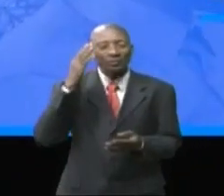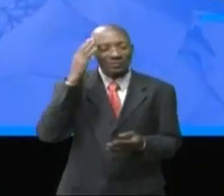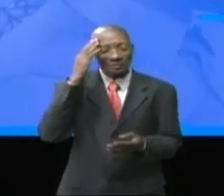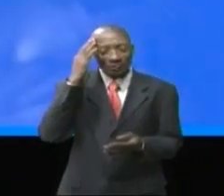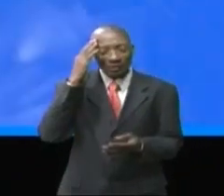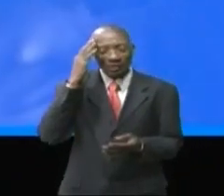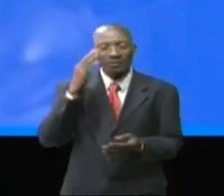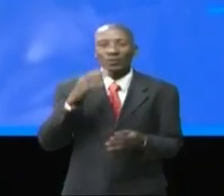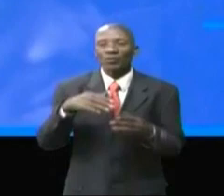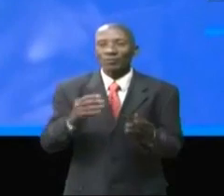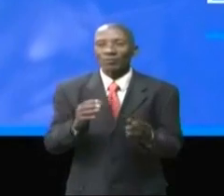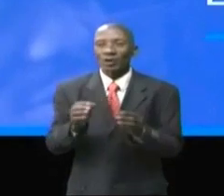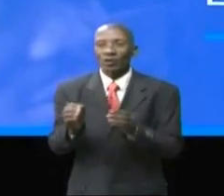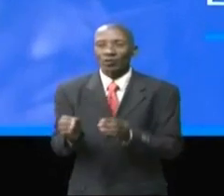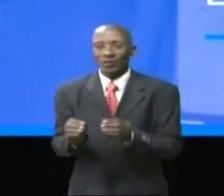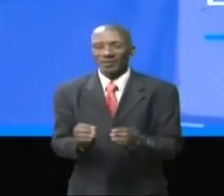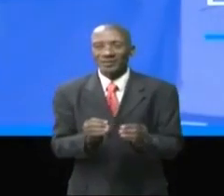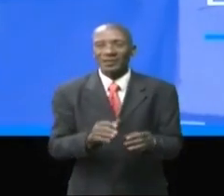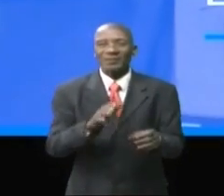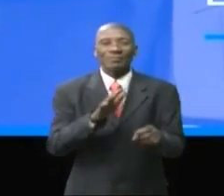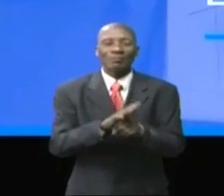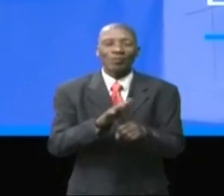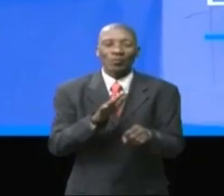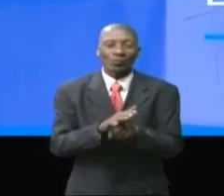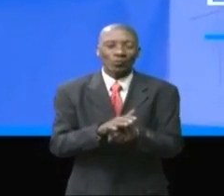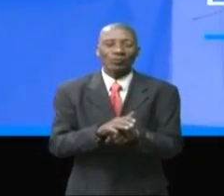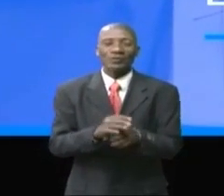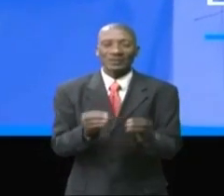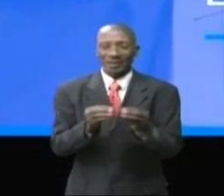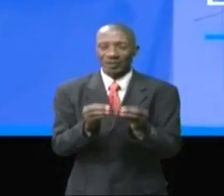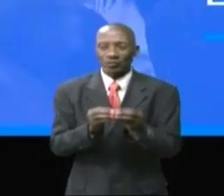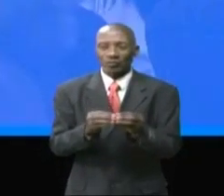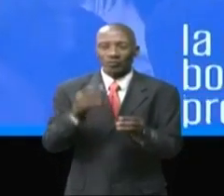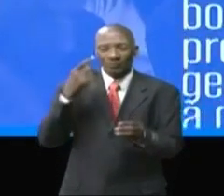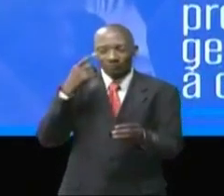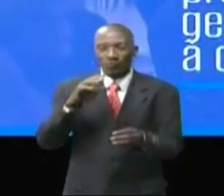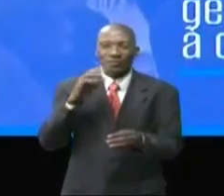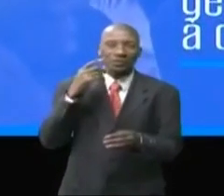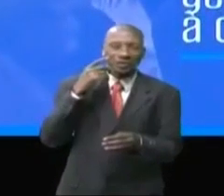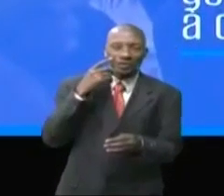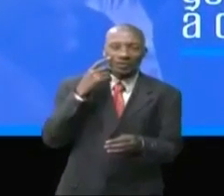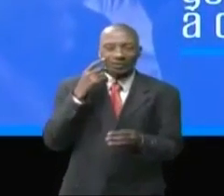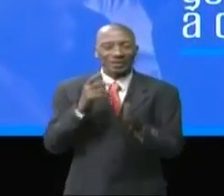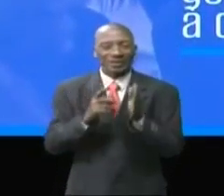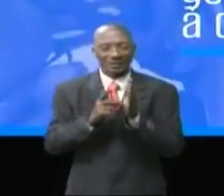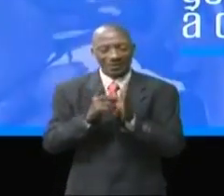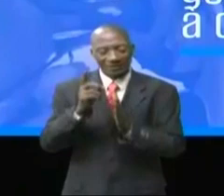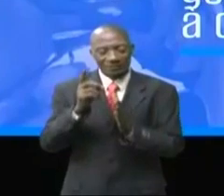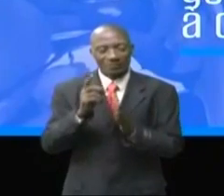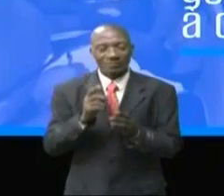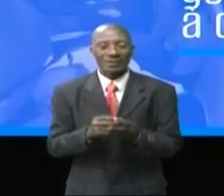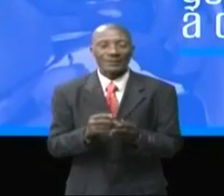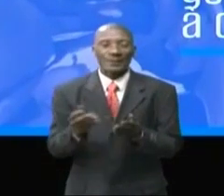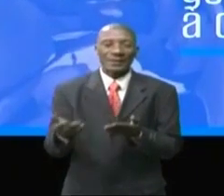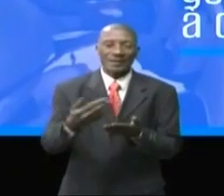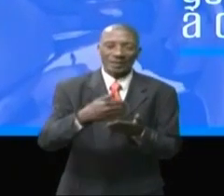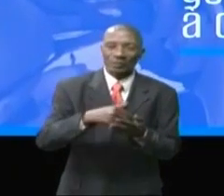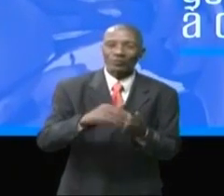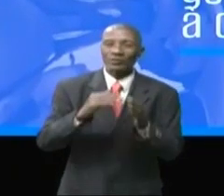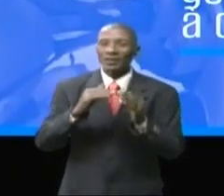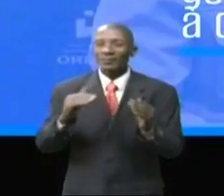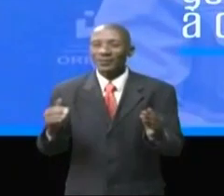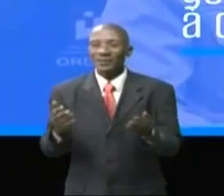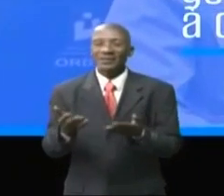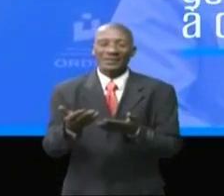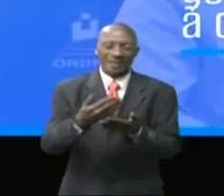dépense, l'accroissement du budget de l'État 2021, 2022 et 2023, la restauration de la bonne gouvernance par la présence permanente